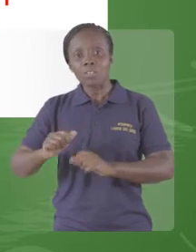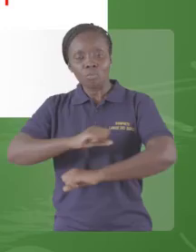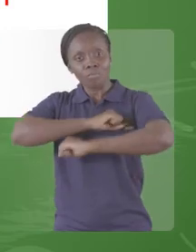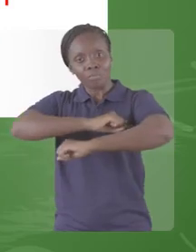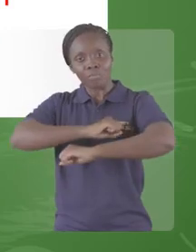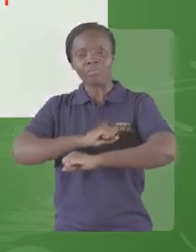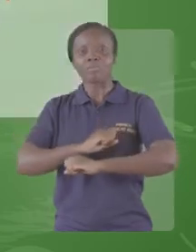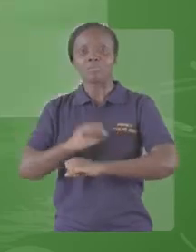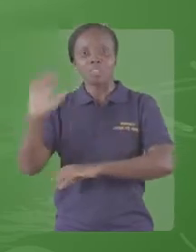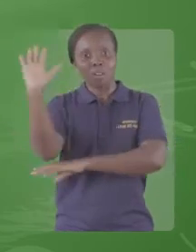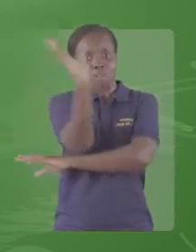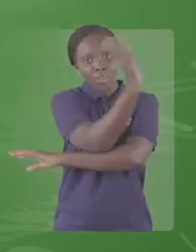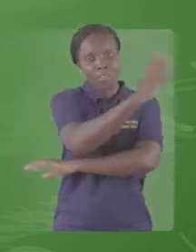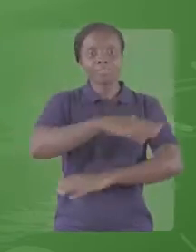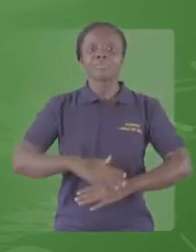forêt.